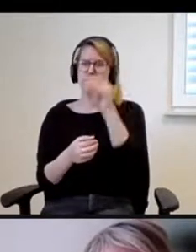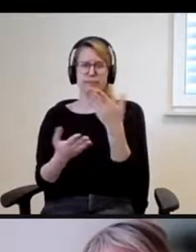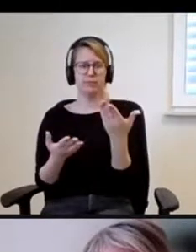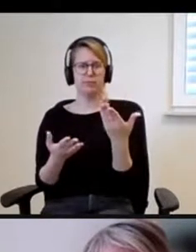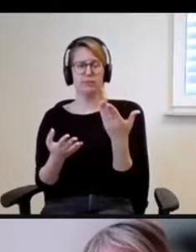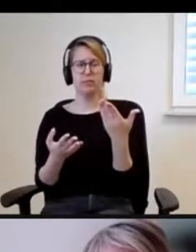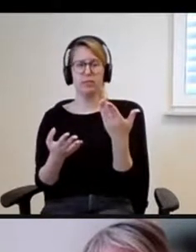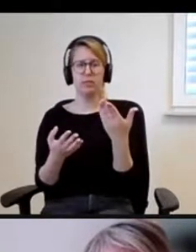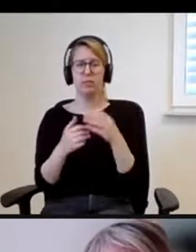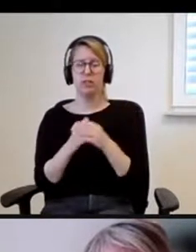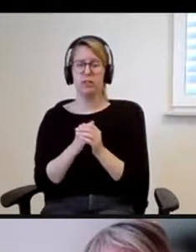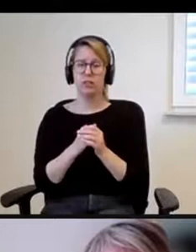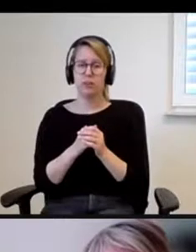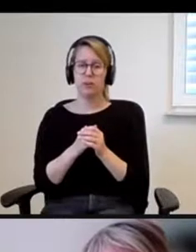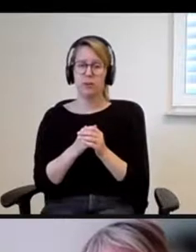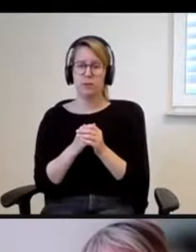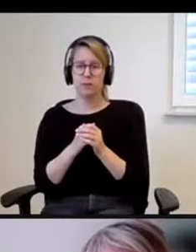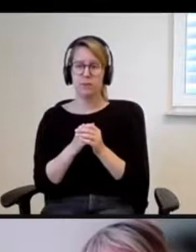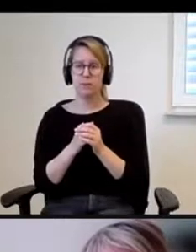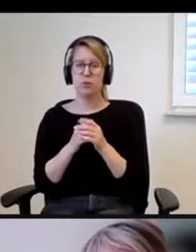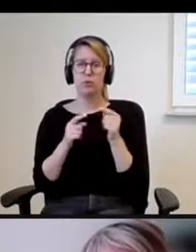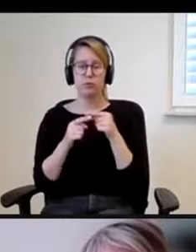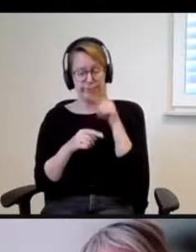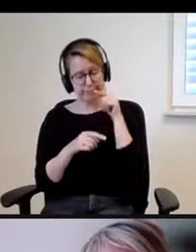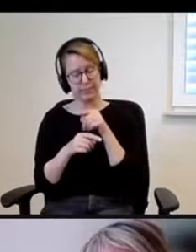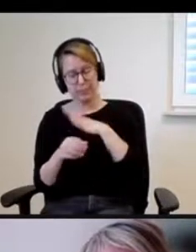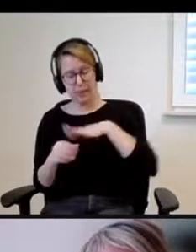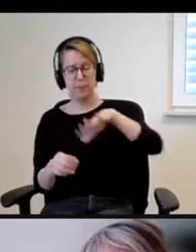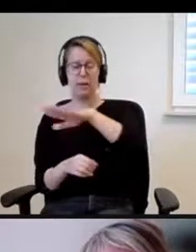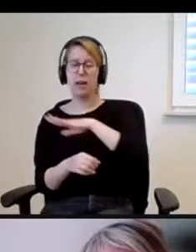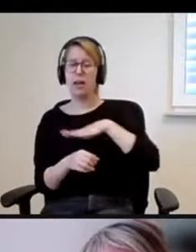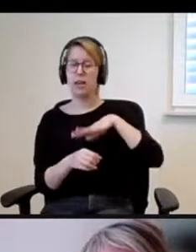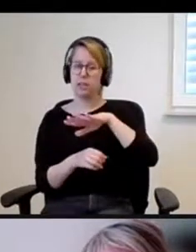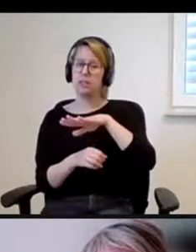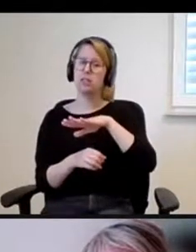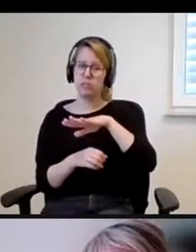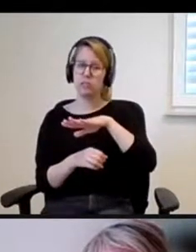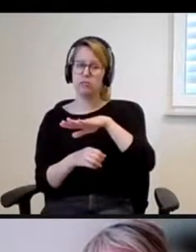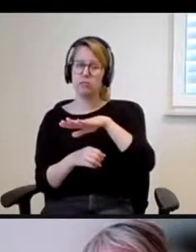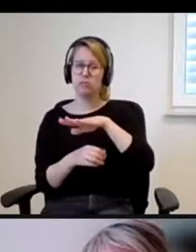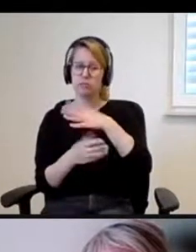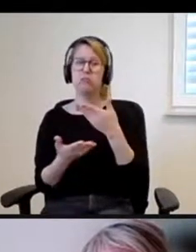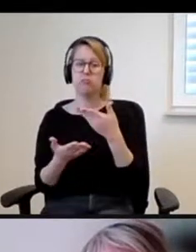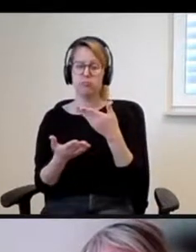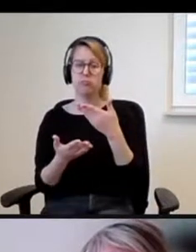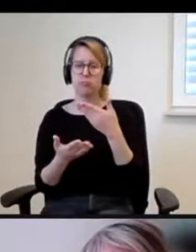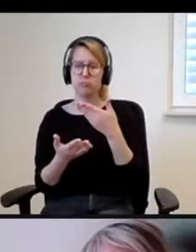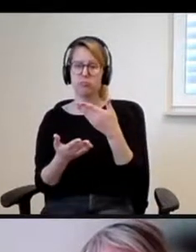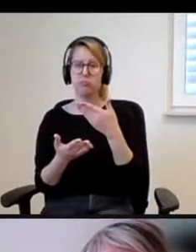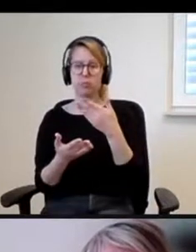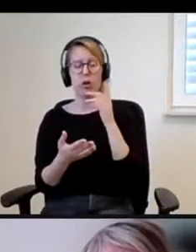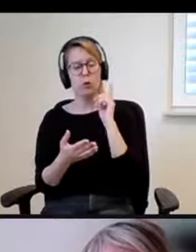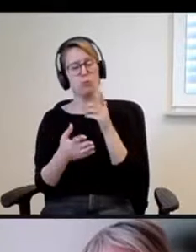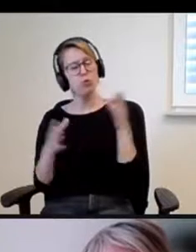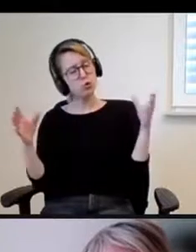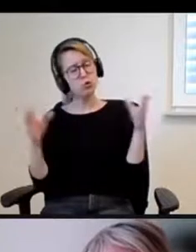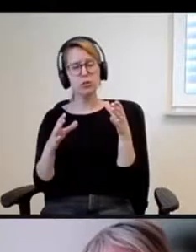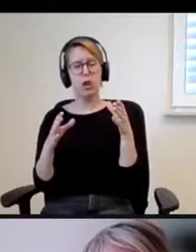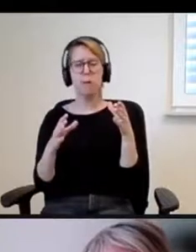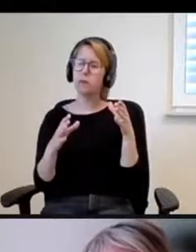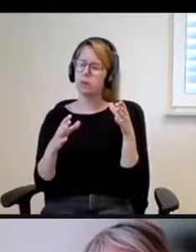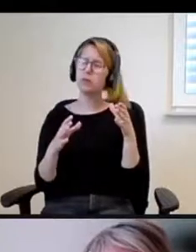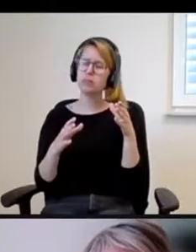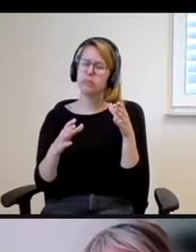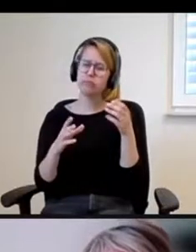qu'il faut ensemble aussi faire en sorte de donner la possibilité de participer sur demande, qui